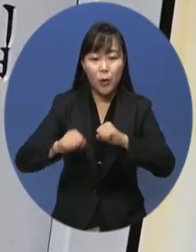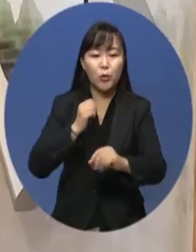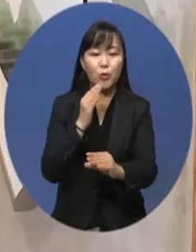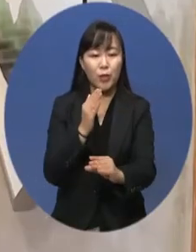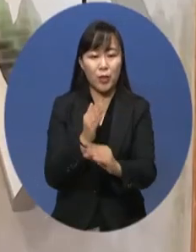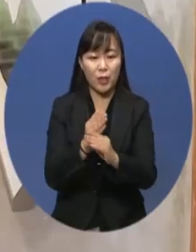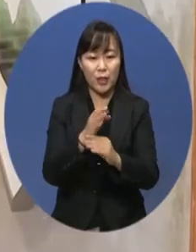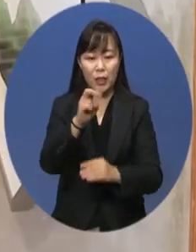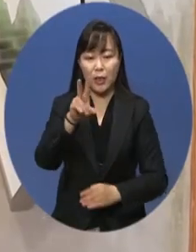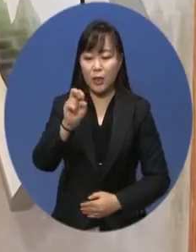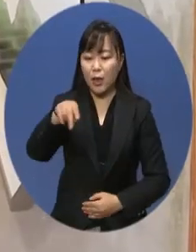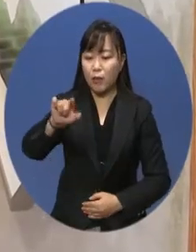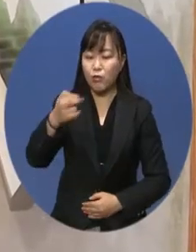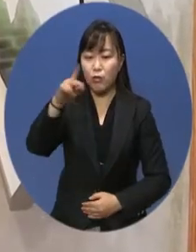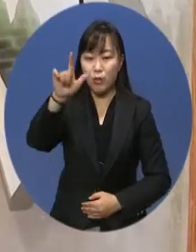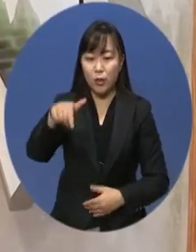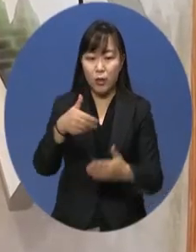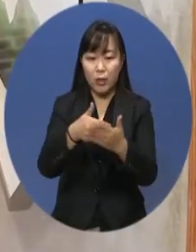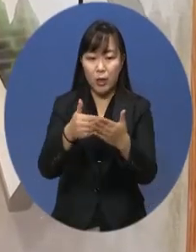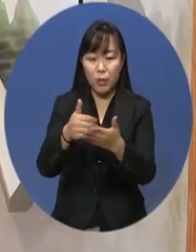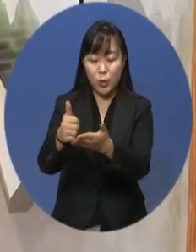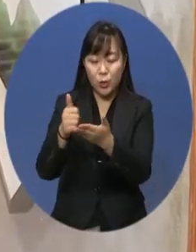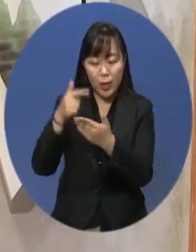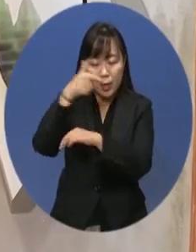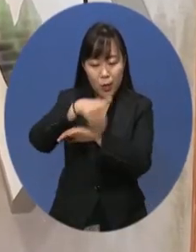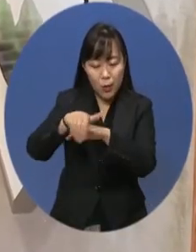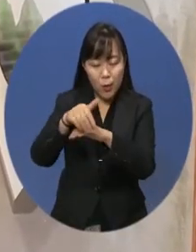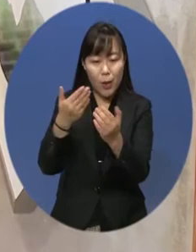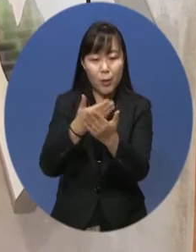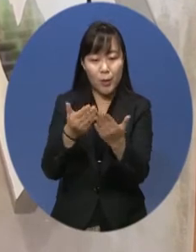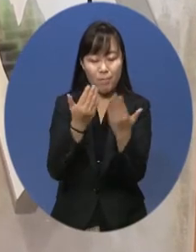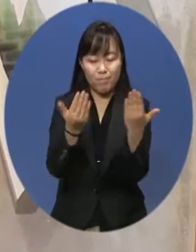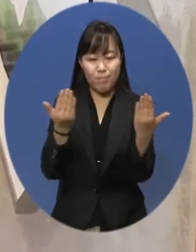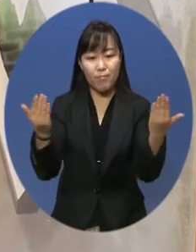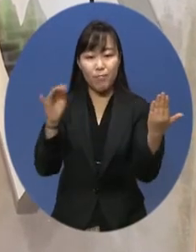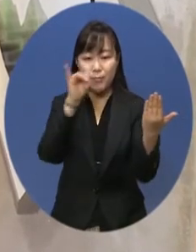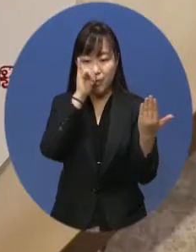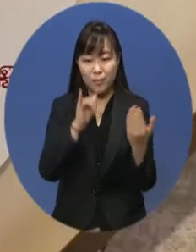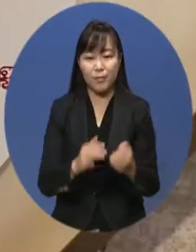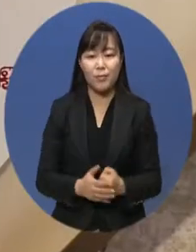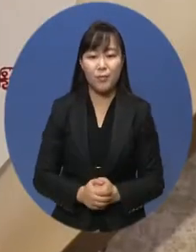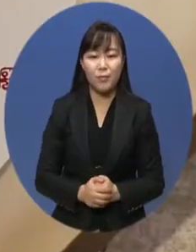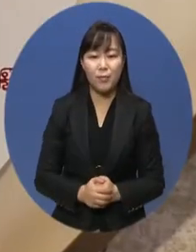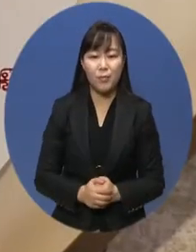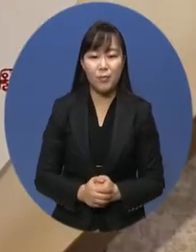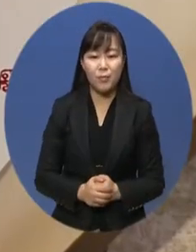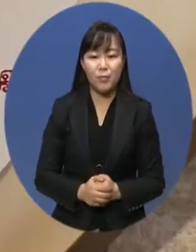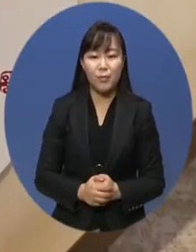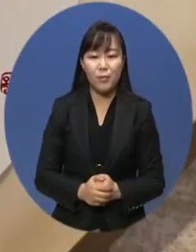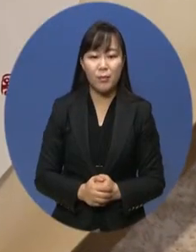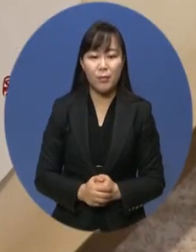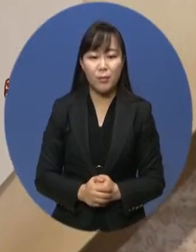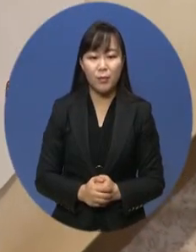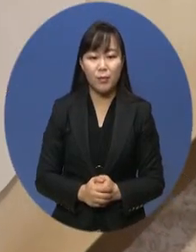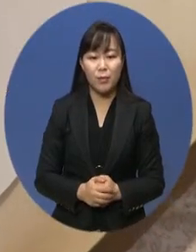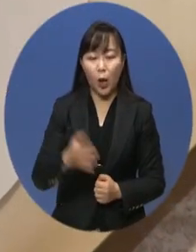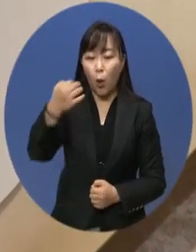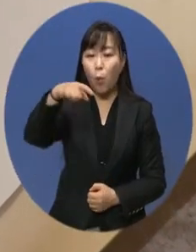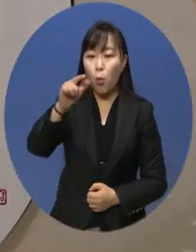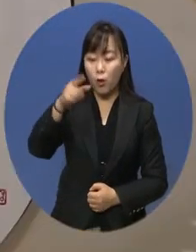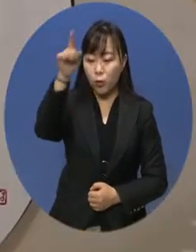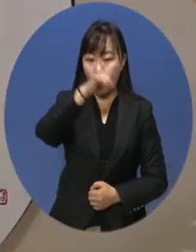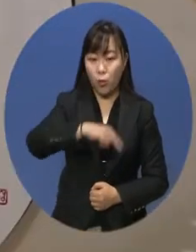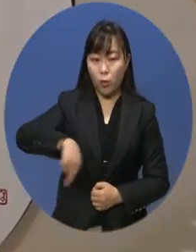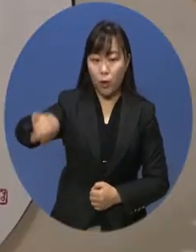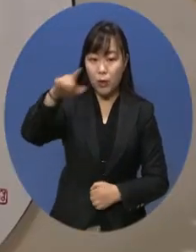하고 있는 양준석 작가의 초대 기획전이 열리고 있습니다 원 을 주제로 한 이번 전시회에는